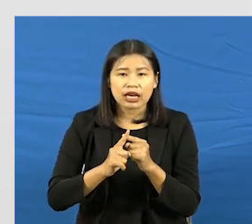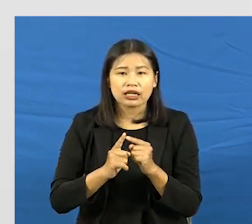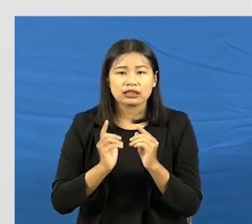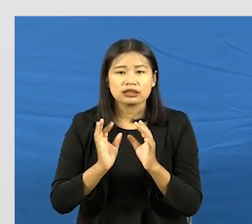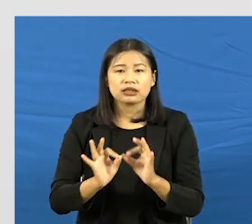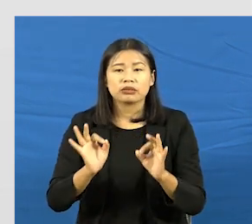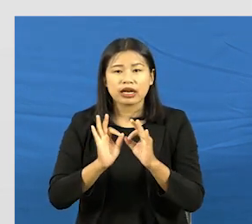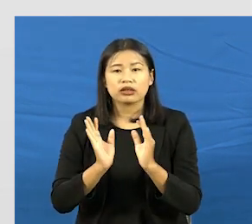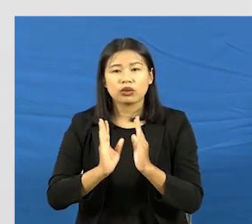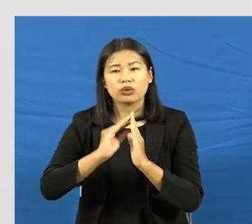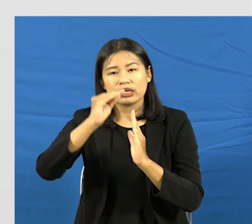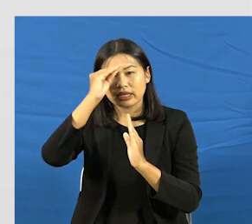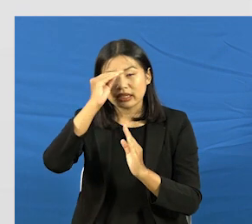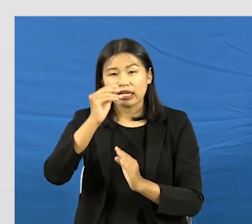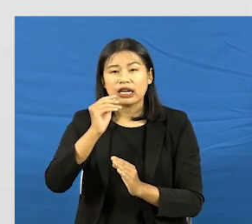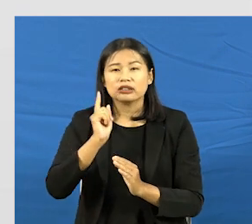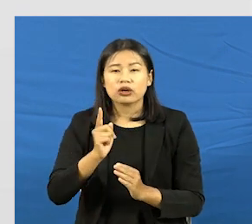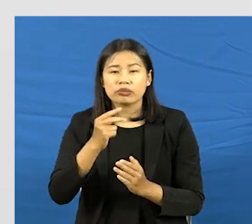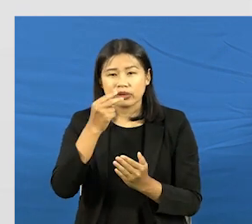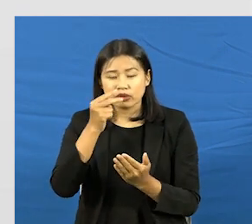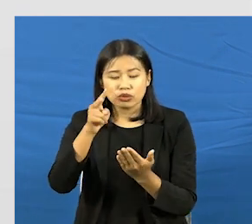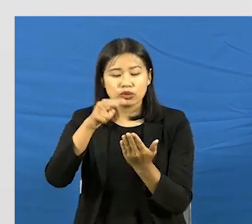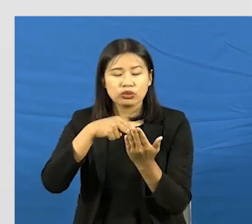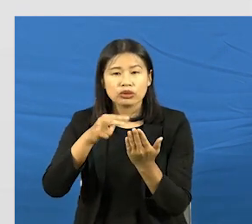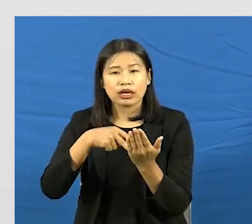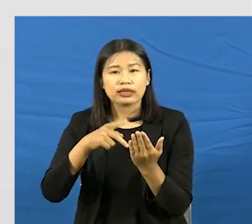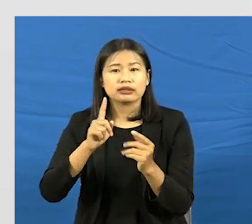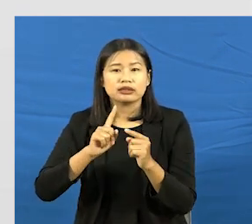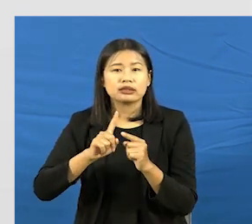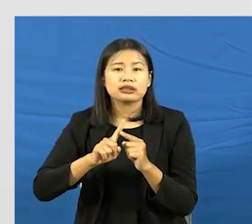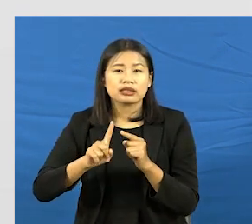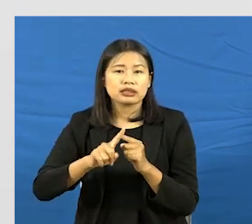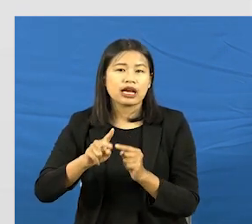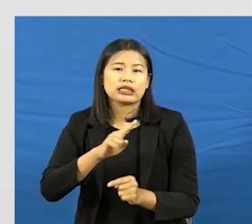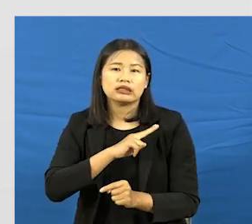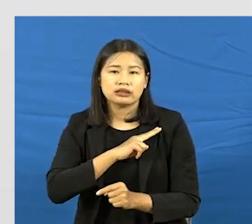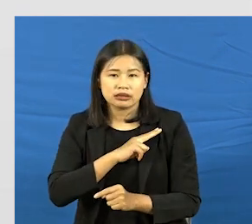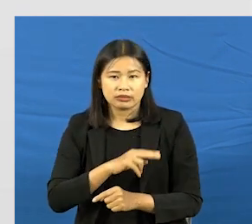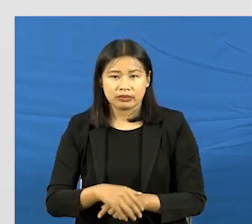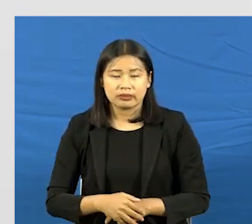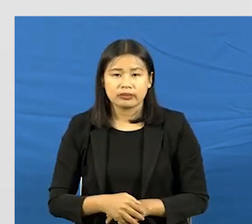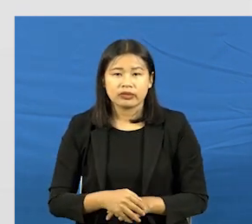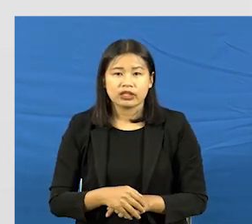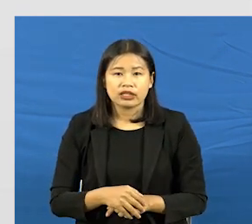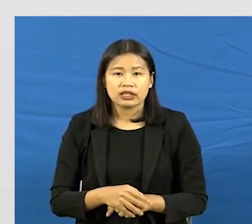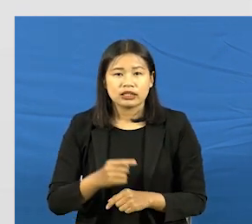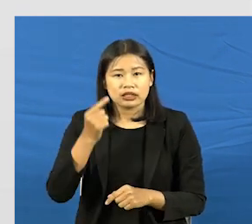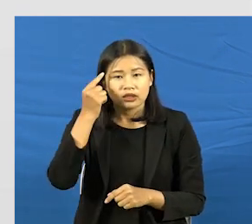กเหล่านี้เป็นระยะนะครับเชื่อว่านักศึกษาทุกคนเนี่ยใช้สิ่งเหล่านี้ได้ง่ายนะครับ